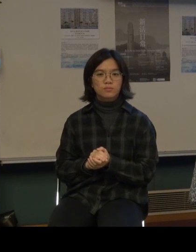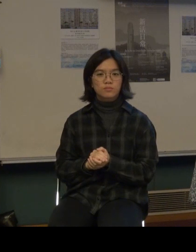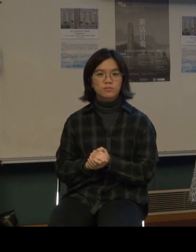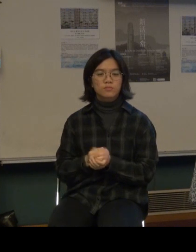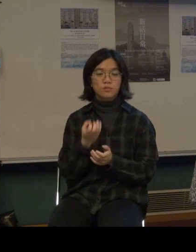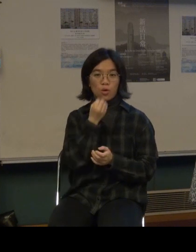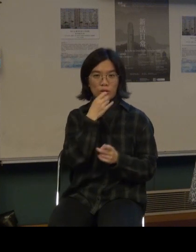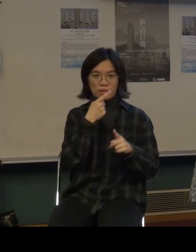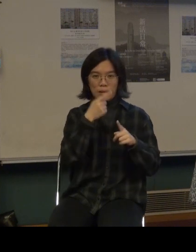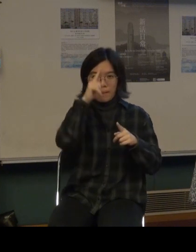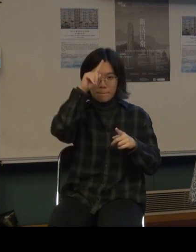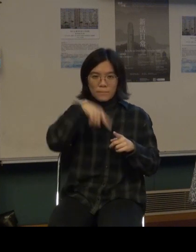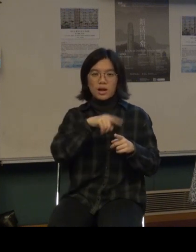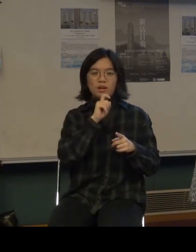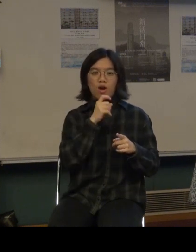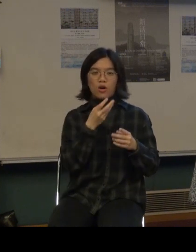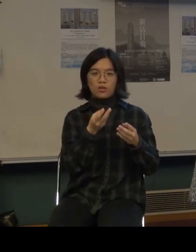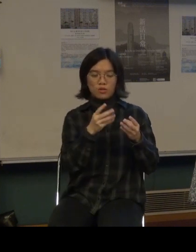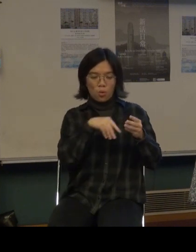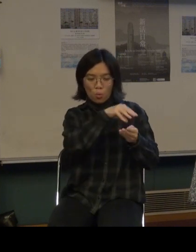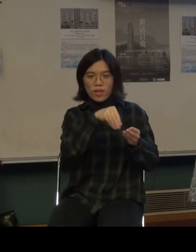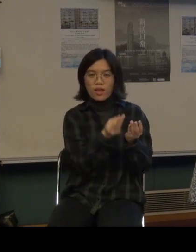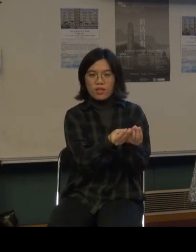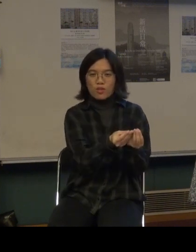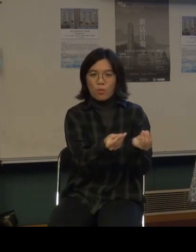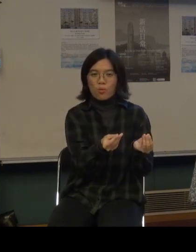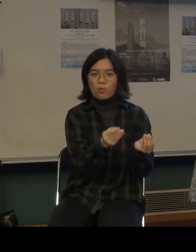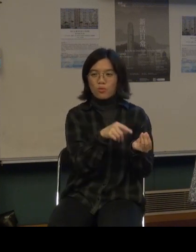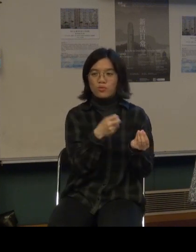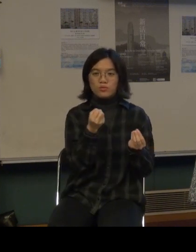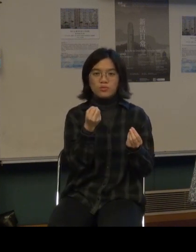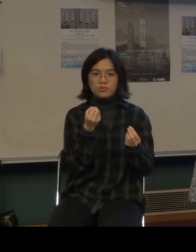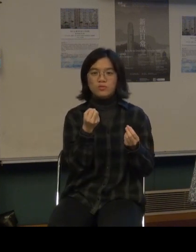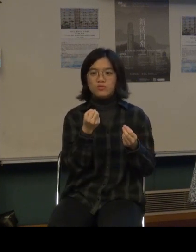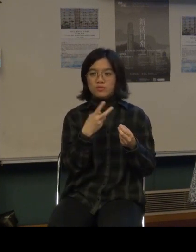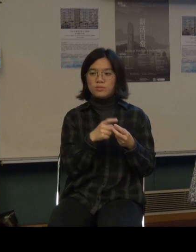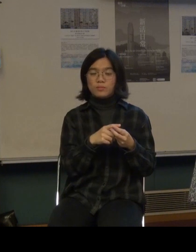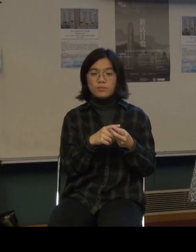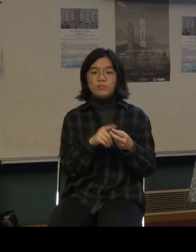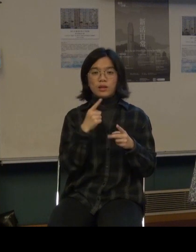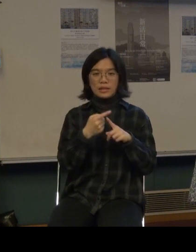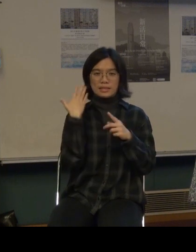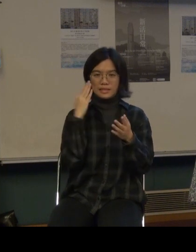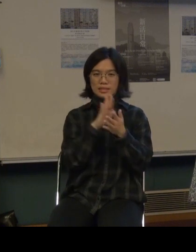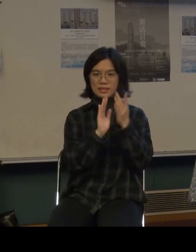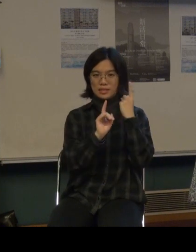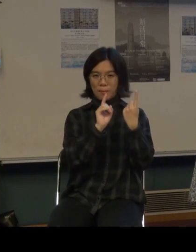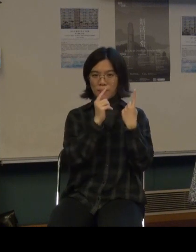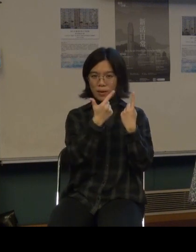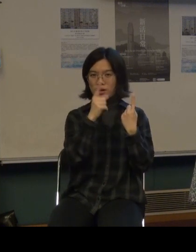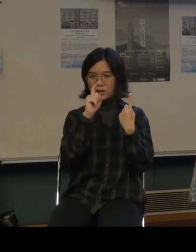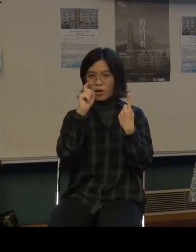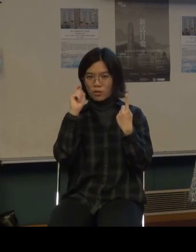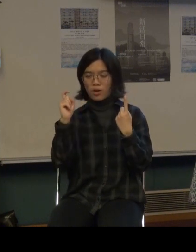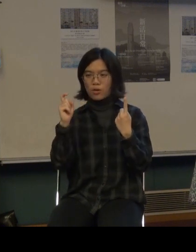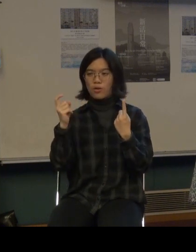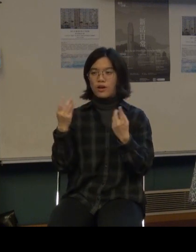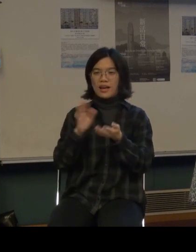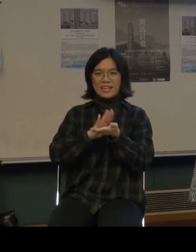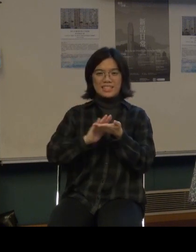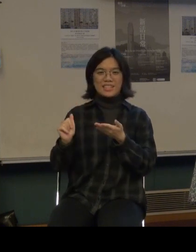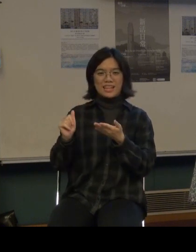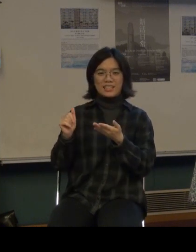混凝土咧？就係、是、由青州英泥廠開始，即、就、係、是、投入生產，喺1899年咧開始有青州英泥廠，咁啊